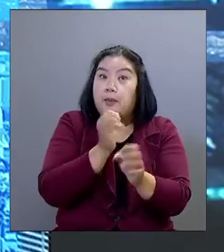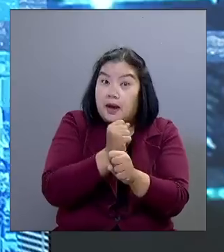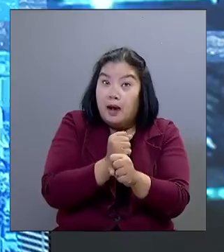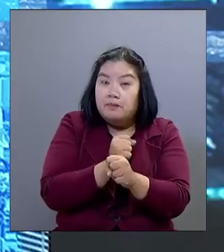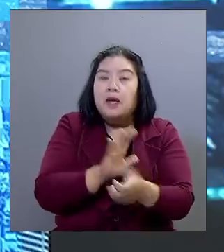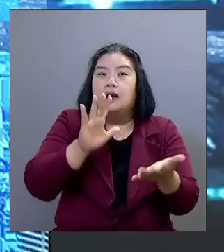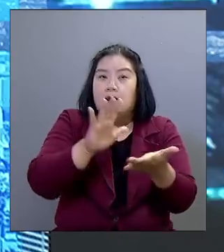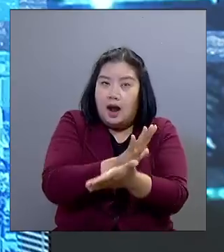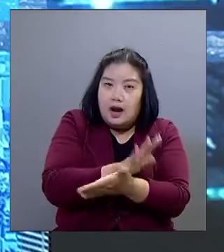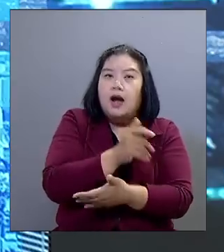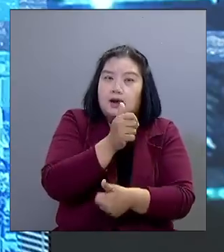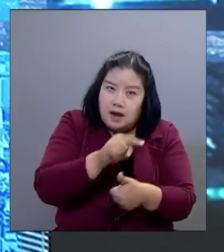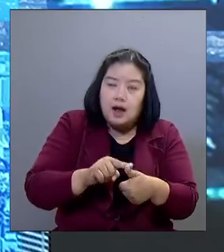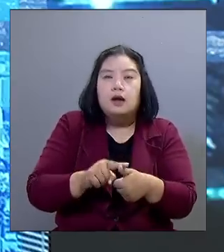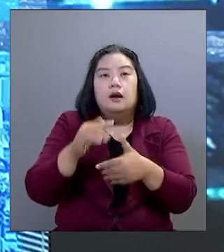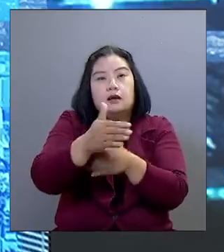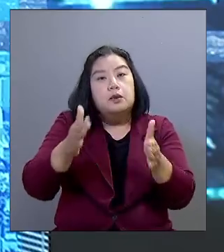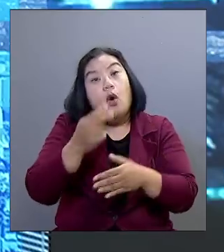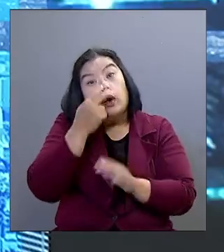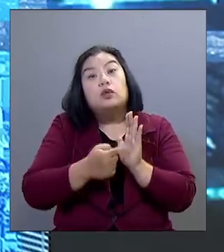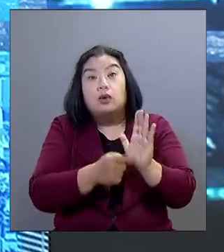าษหรือว่าผลิตภัณฑ์ชิ้นงานที่คุณผู้ชมเห็นเมื่อสัก